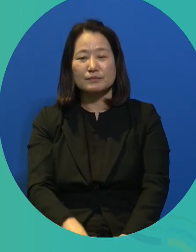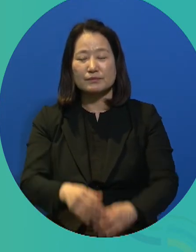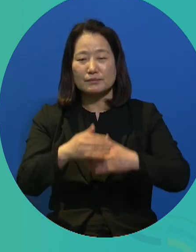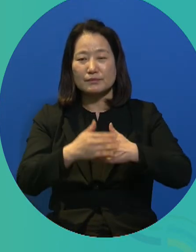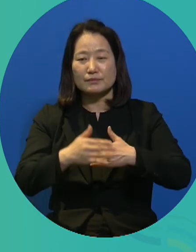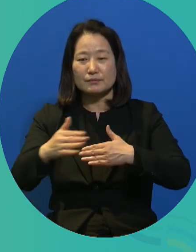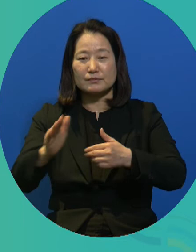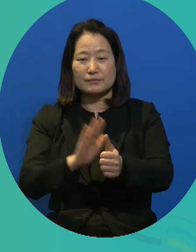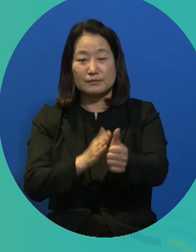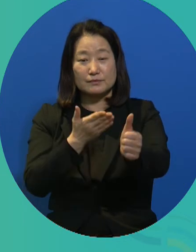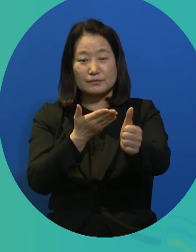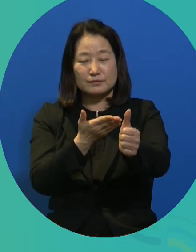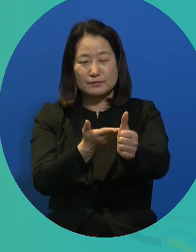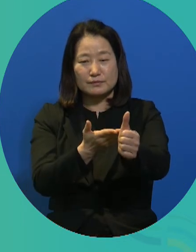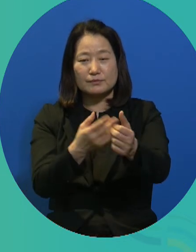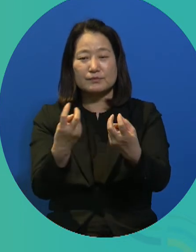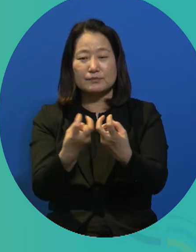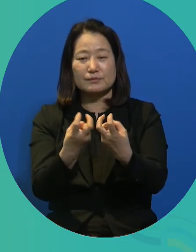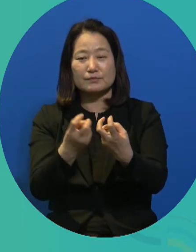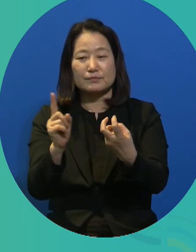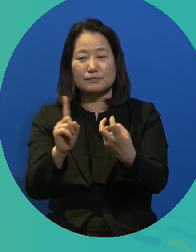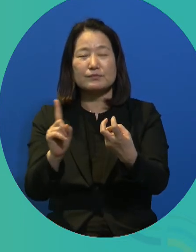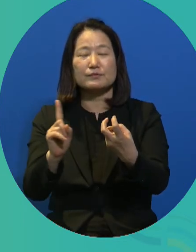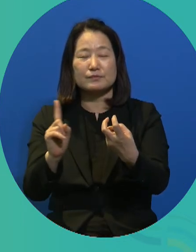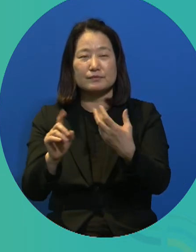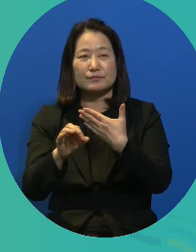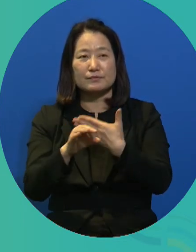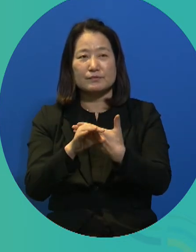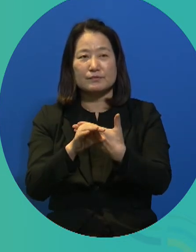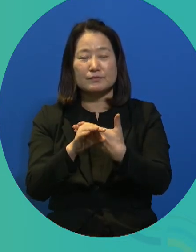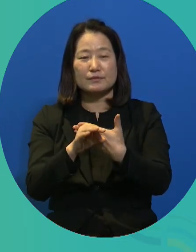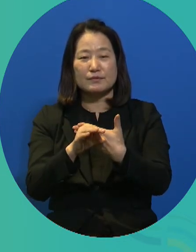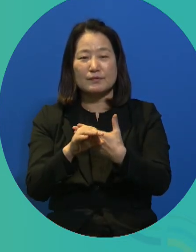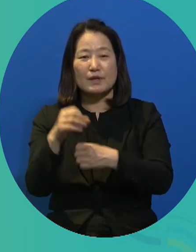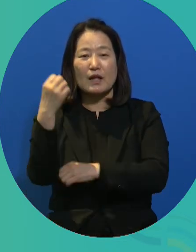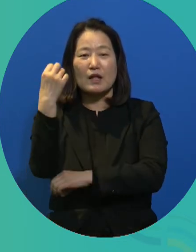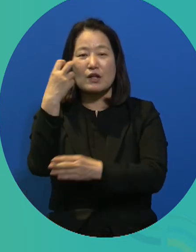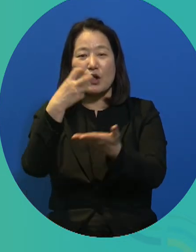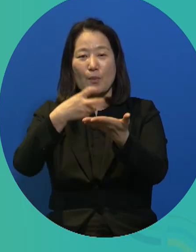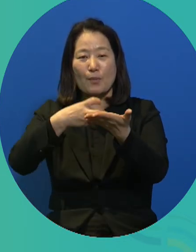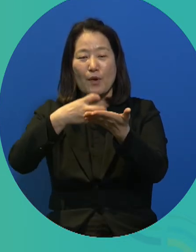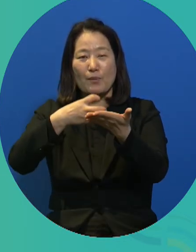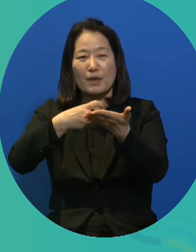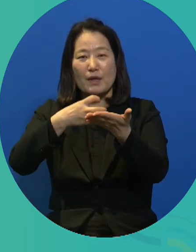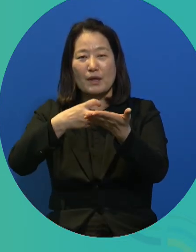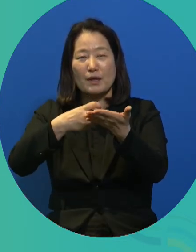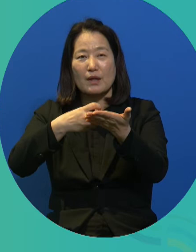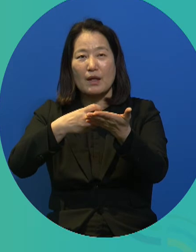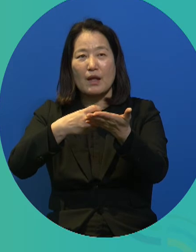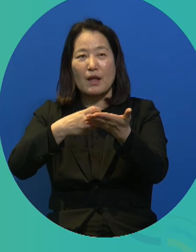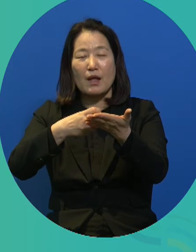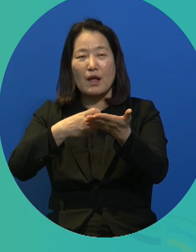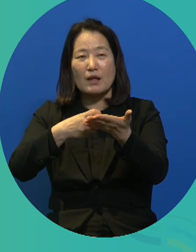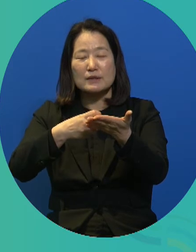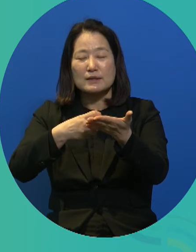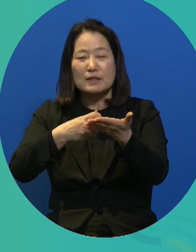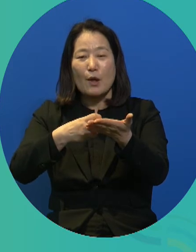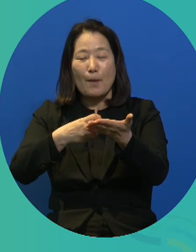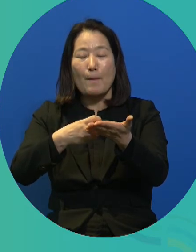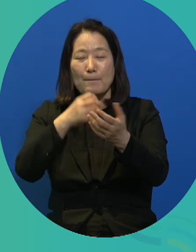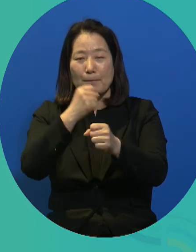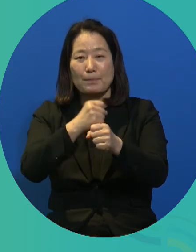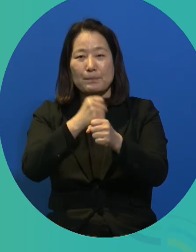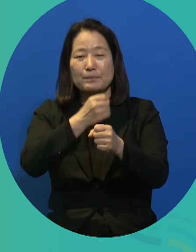있는데요. 이 절차 지원이나 권고 이행과 관련해서는 근거법의 마련이 필요합니다. 예. 근거법을 만들어서